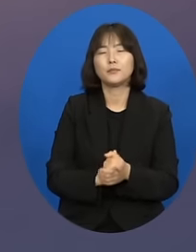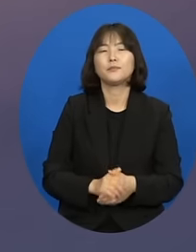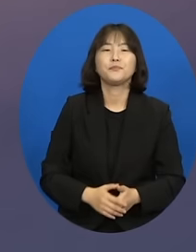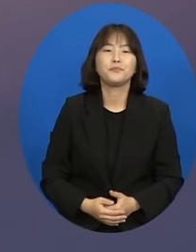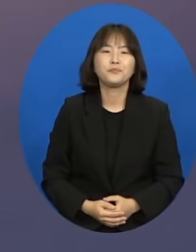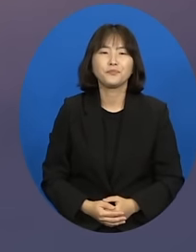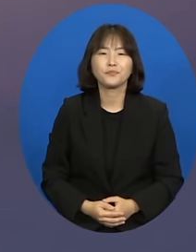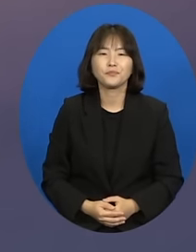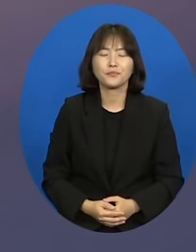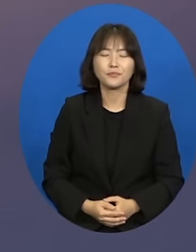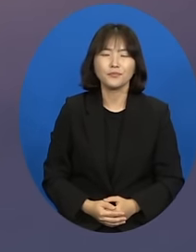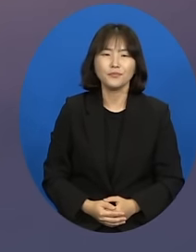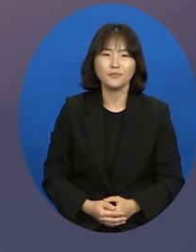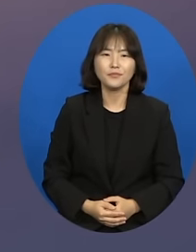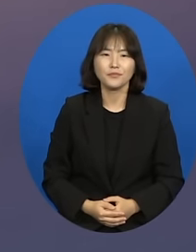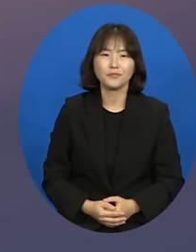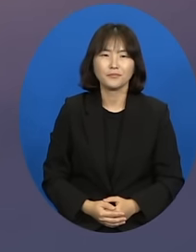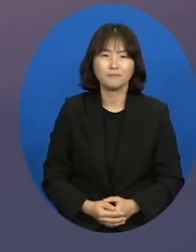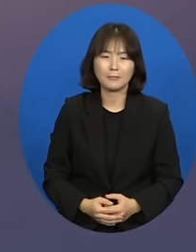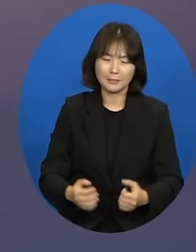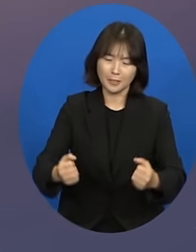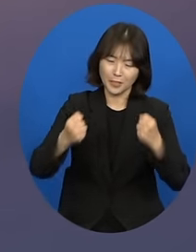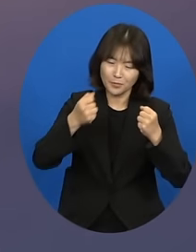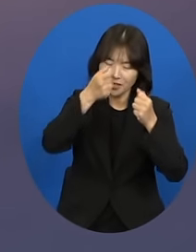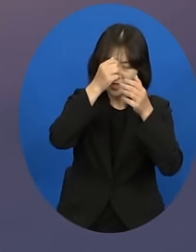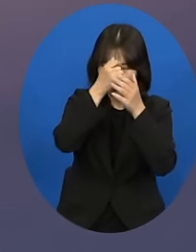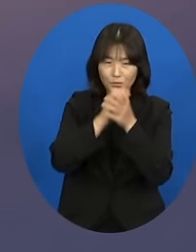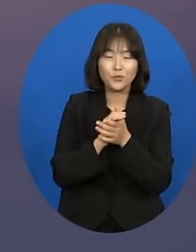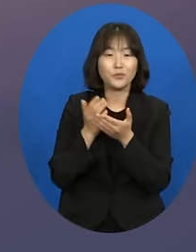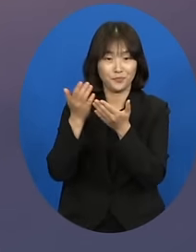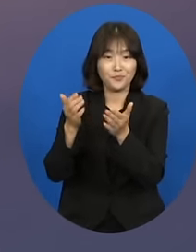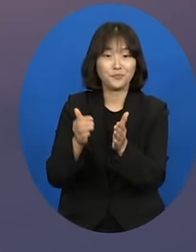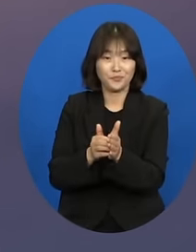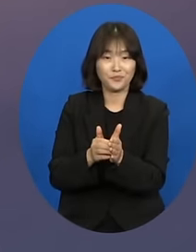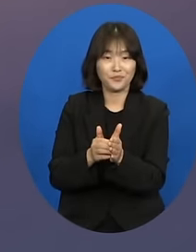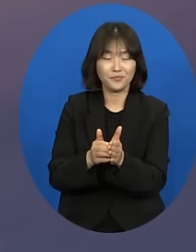이렇게 이제 힘차게 기도했지만